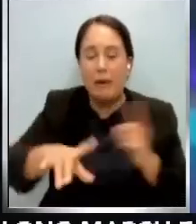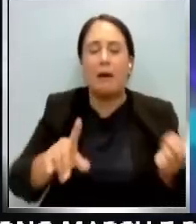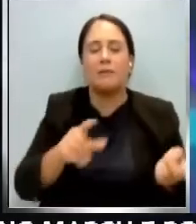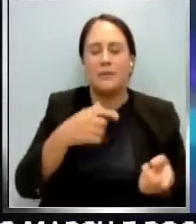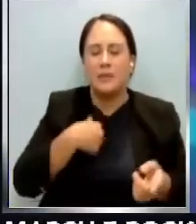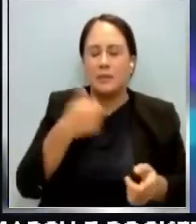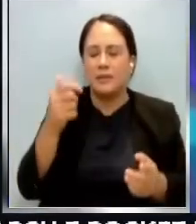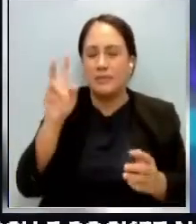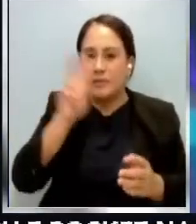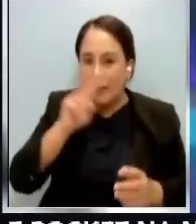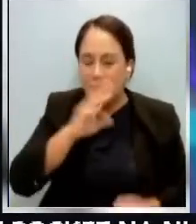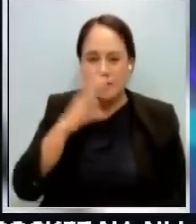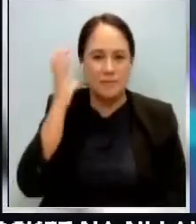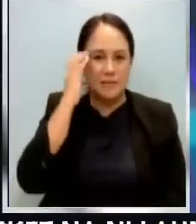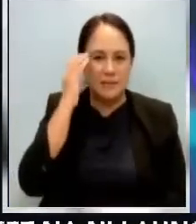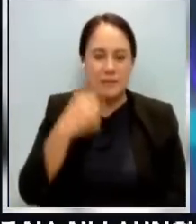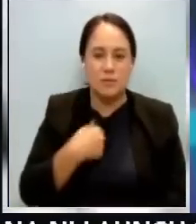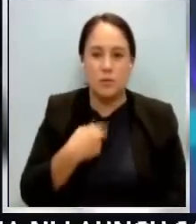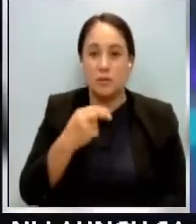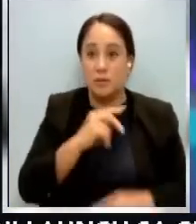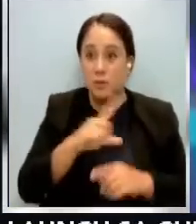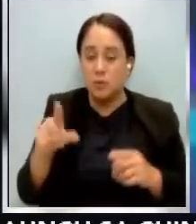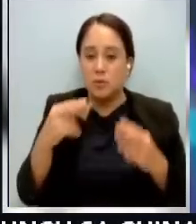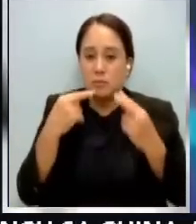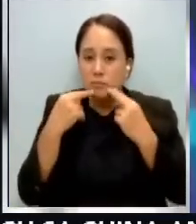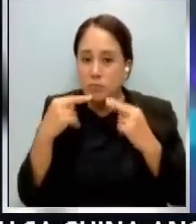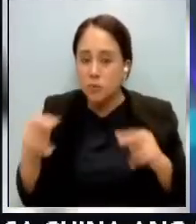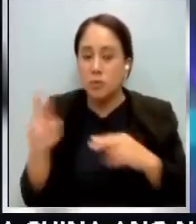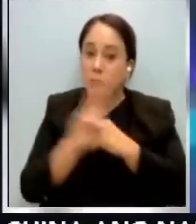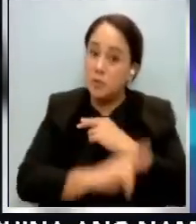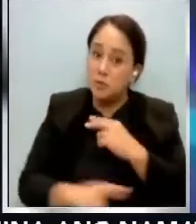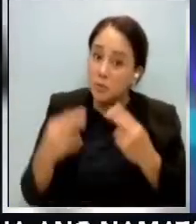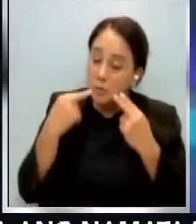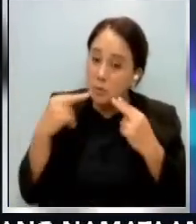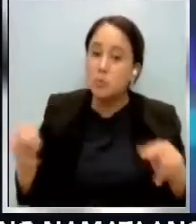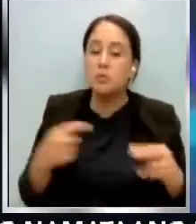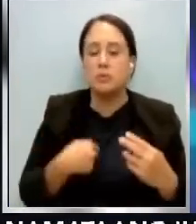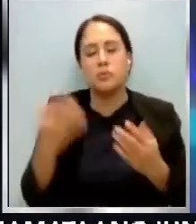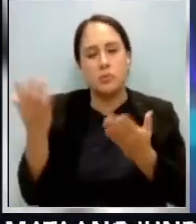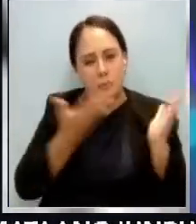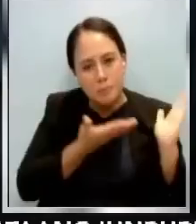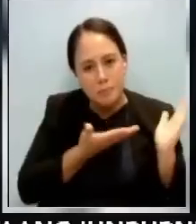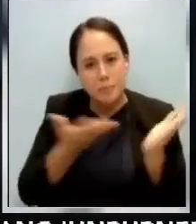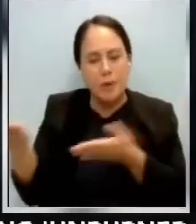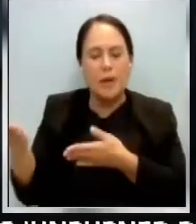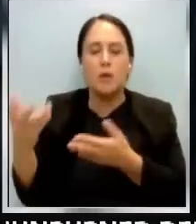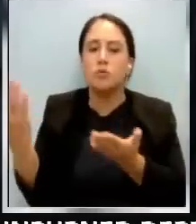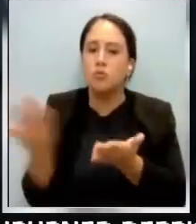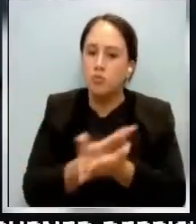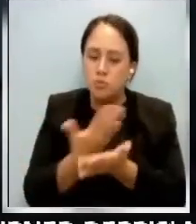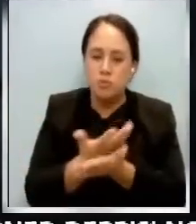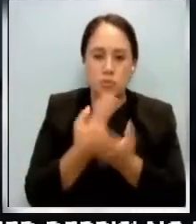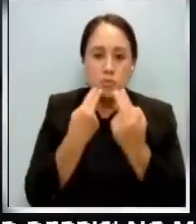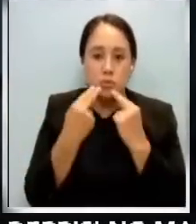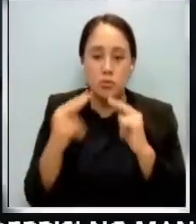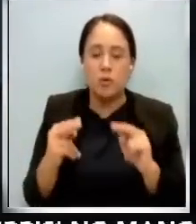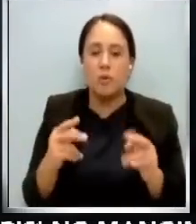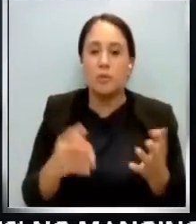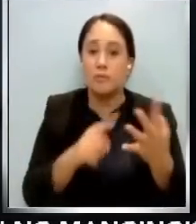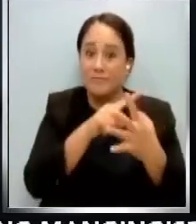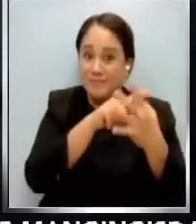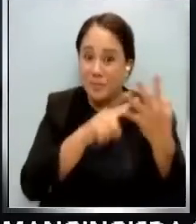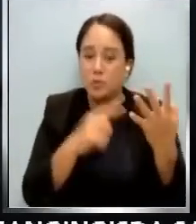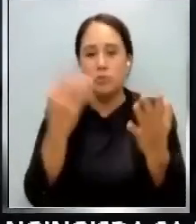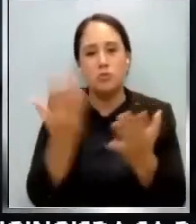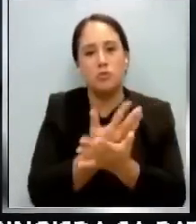our national newscast and our regional newscast, mas napaparating natin, no, ang pinakabagong balita. With the four news